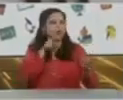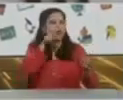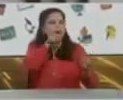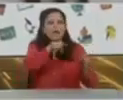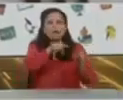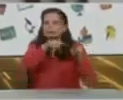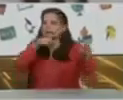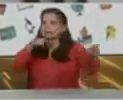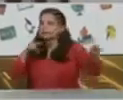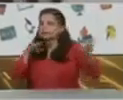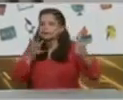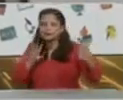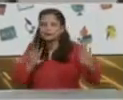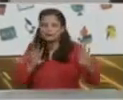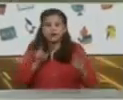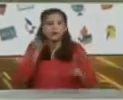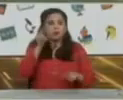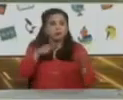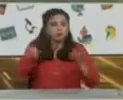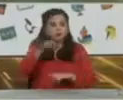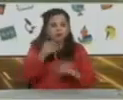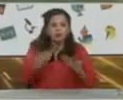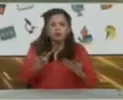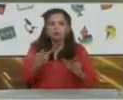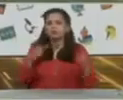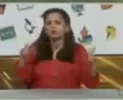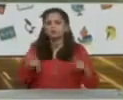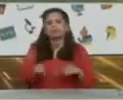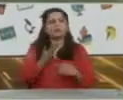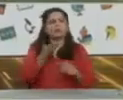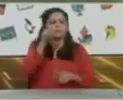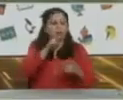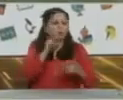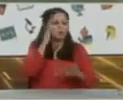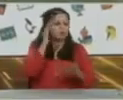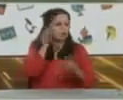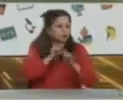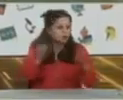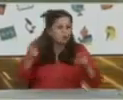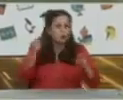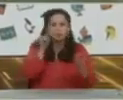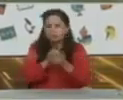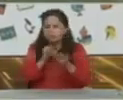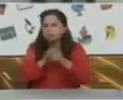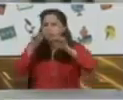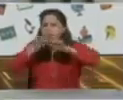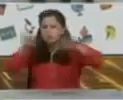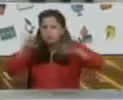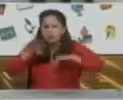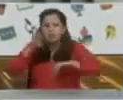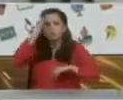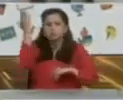ये जो प्रचार माध्यमों में 1000-2000 लोग हमारे सामने आते हैं,